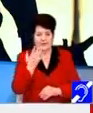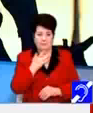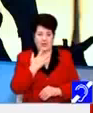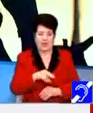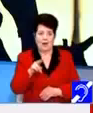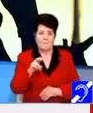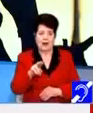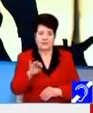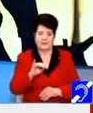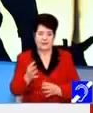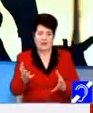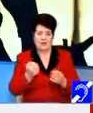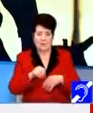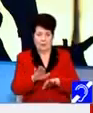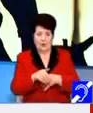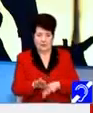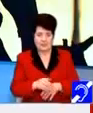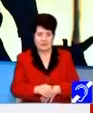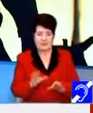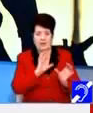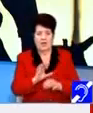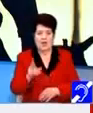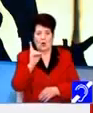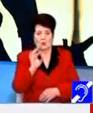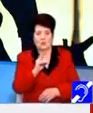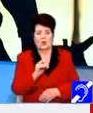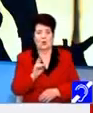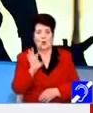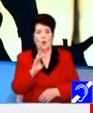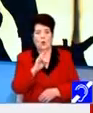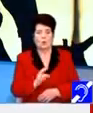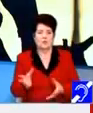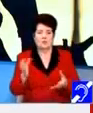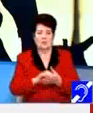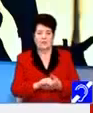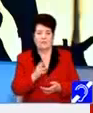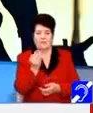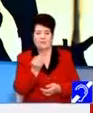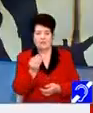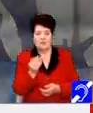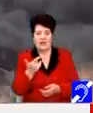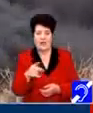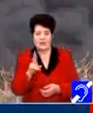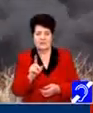Palestinienii au reluat protestele în timp ce Consiliul de Securitate ONU s-a reunit după violențele din fâșia Gaza.